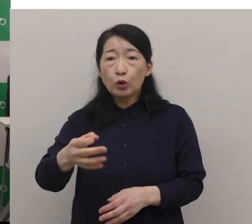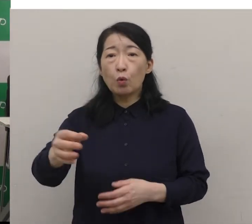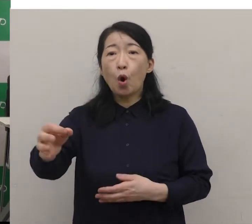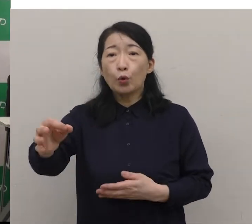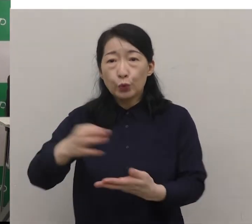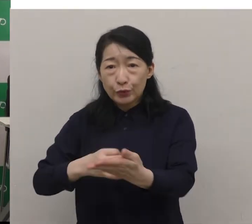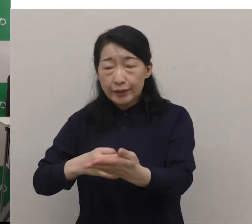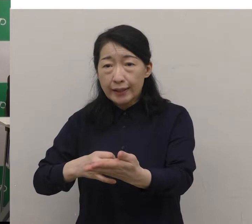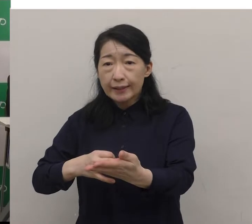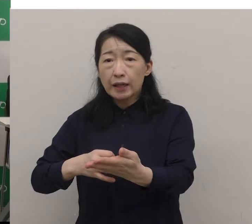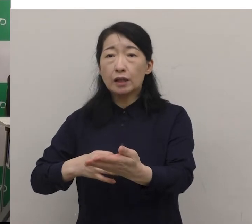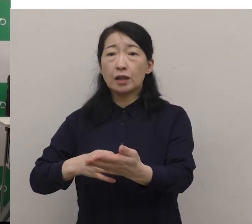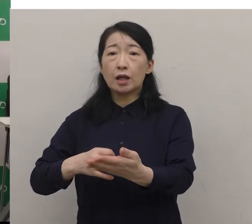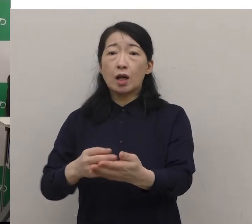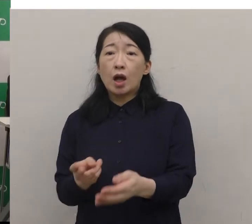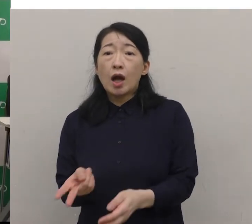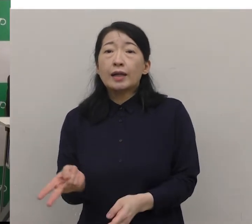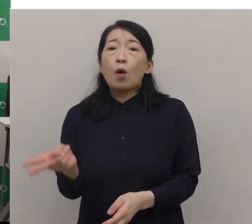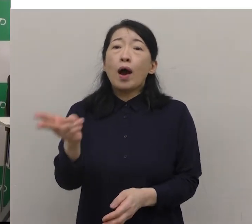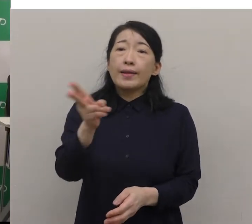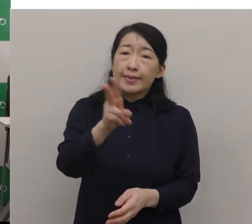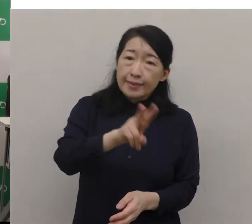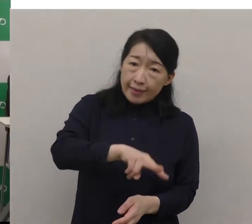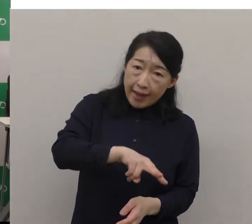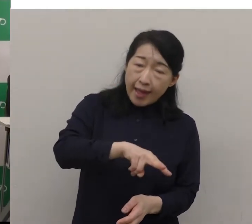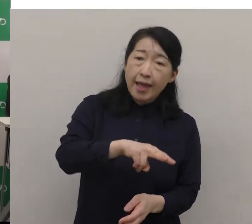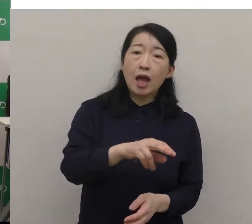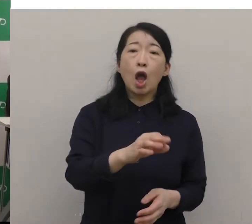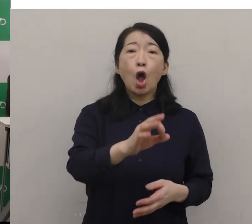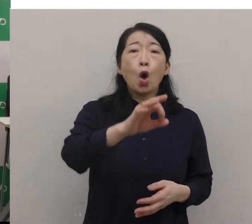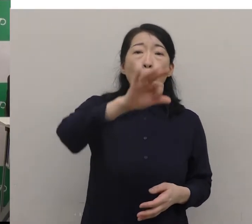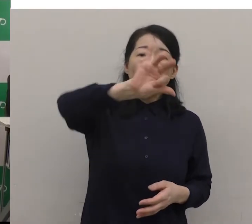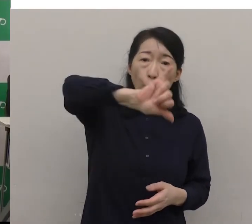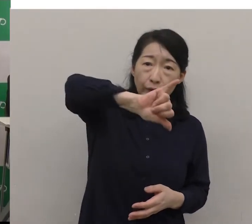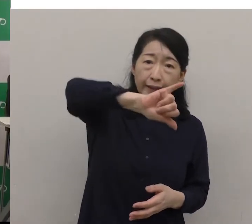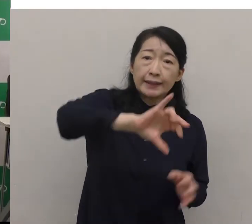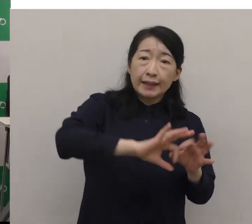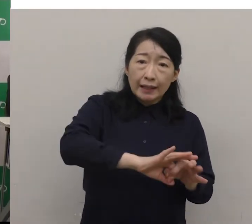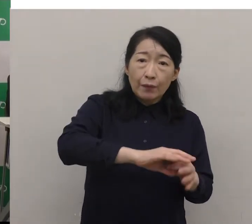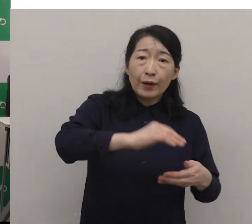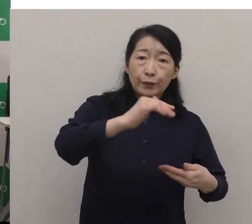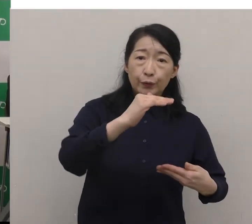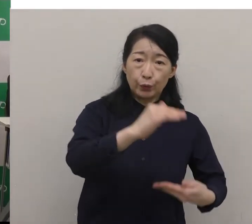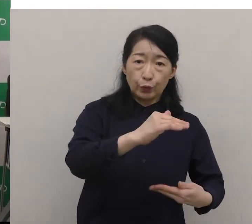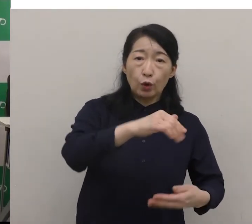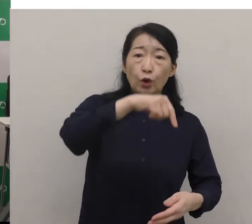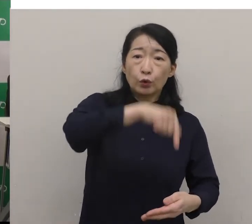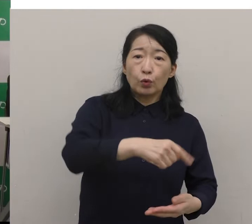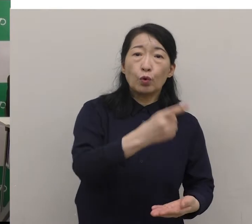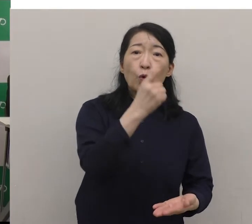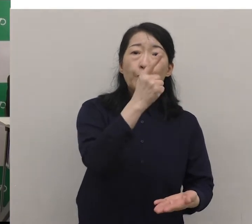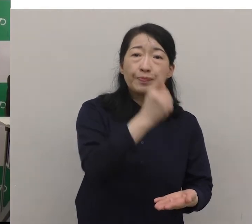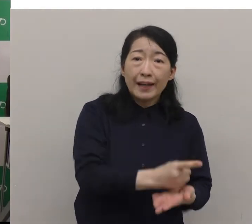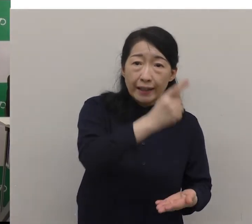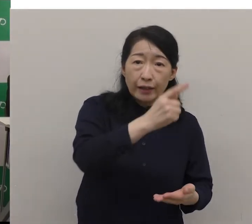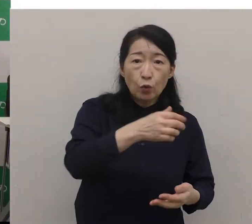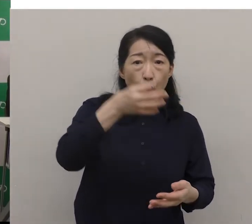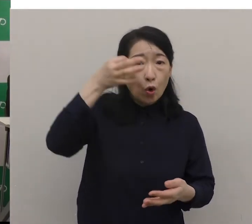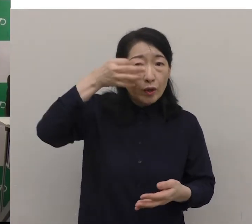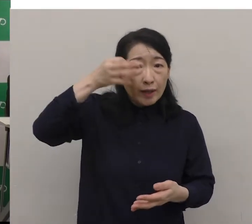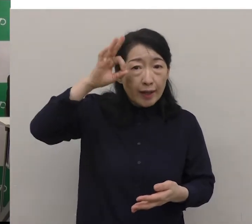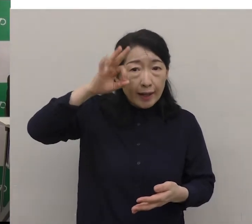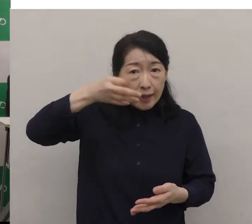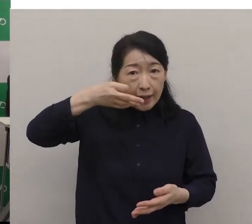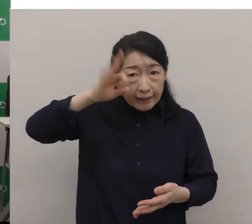取り組みから、お茶にまつわることをここにしかない価値として売っていく取り組みに変わってきております